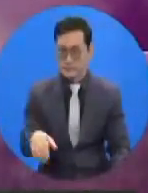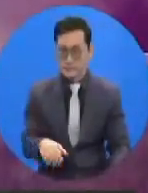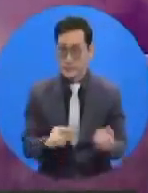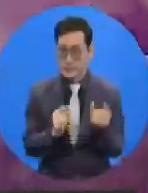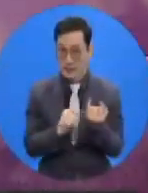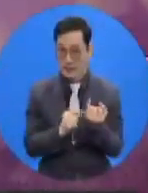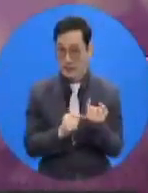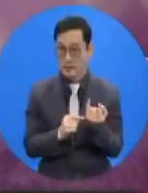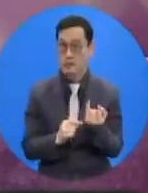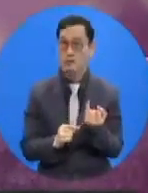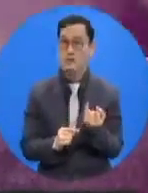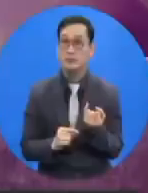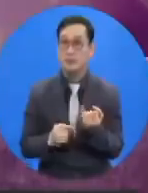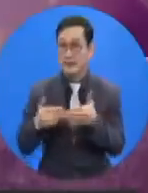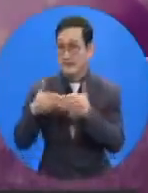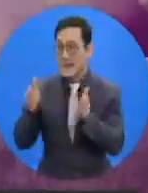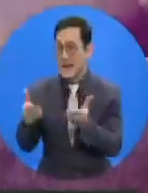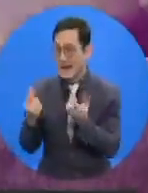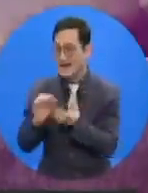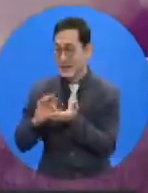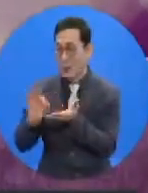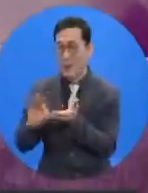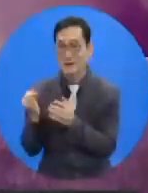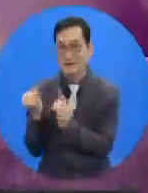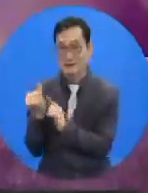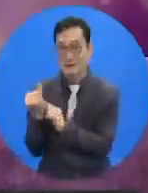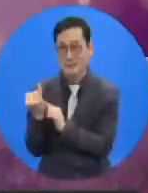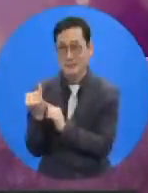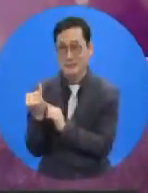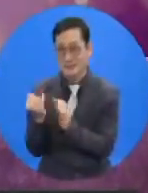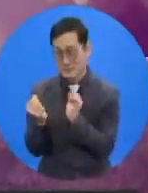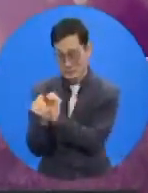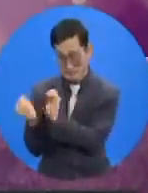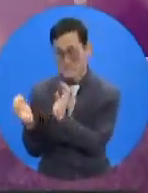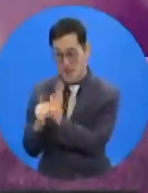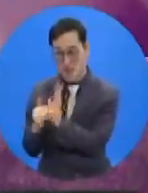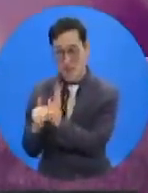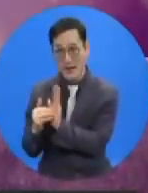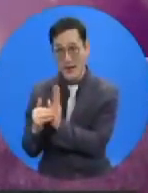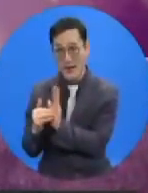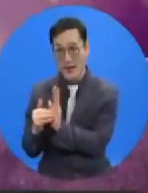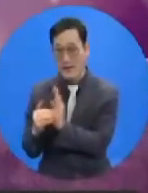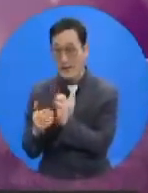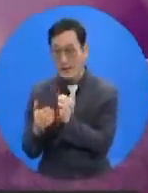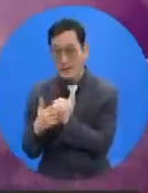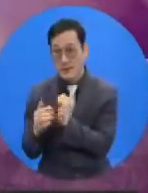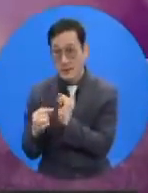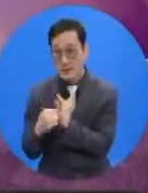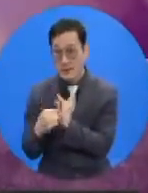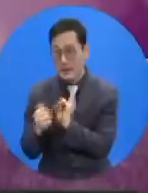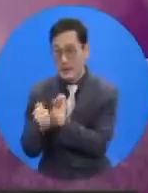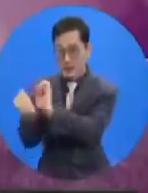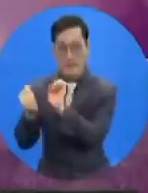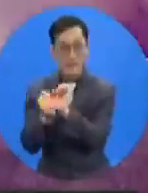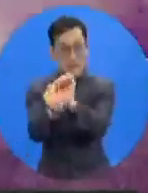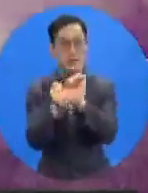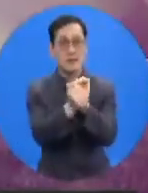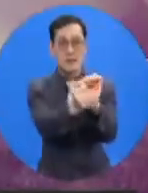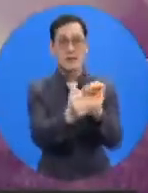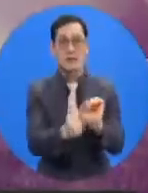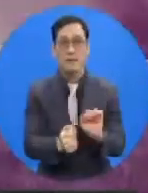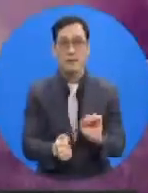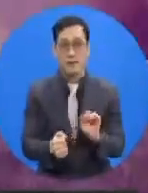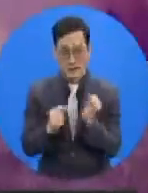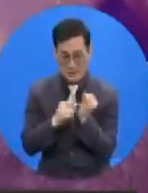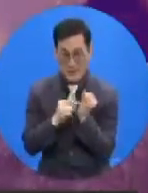여성이 같이 지내는 룸메이트이자 또 다른 여성 종업원도 감염시킨 걸로 봐서 굉장히 바이러스를 많이 이미 보유하고 있는 상태일